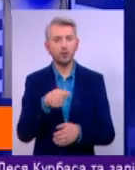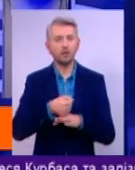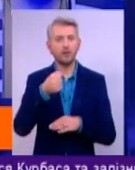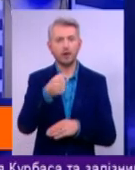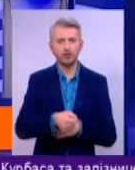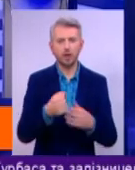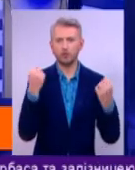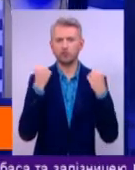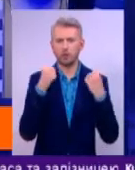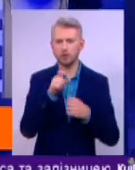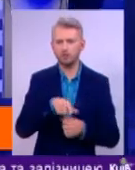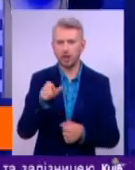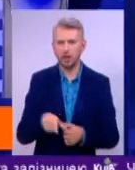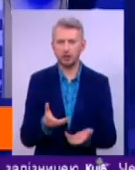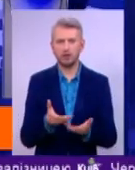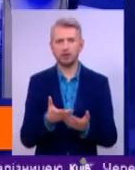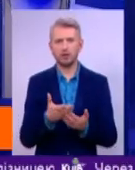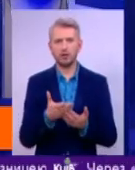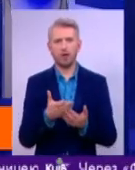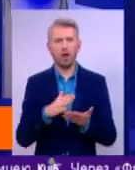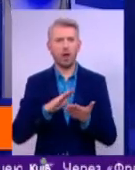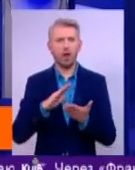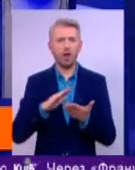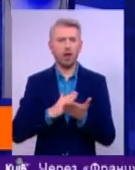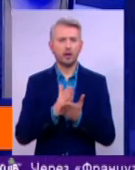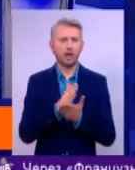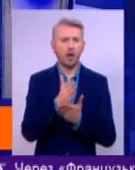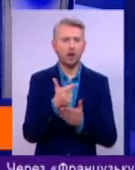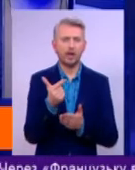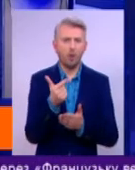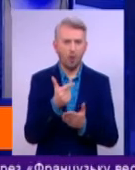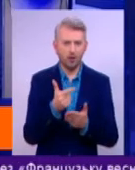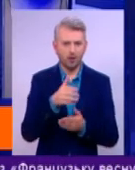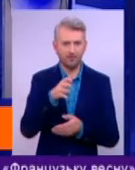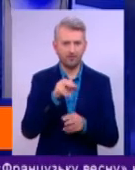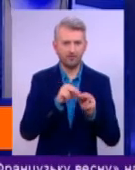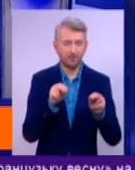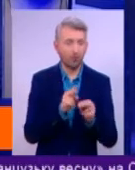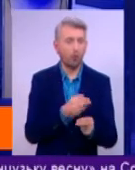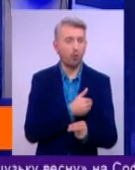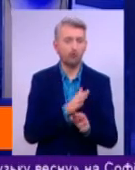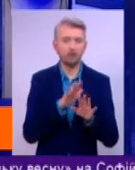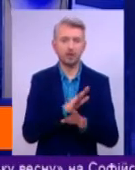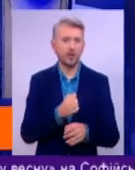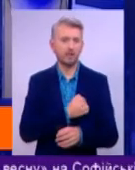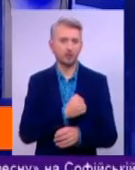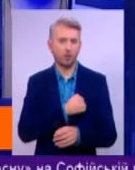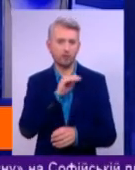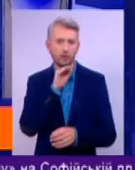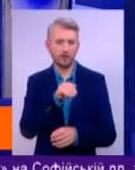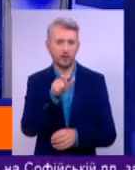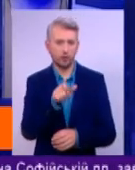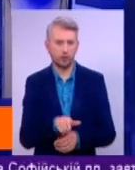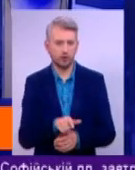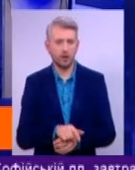назначають спортсменів, географів, як кого хочете. Тільки на військову професіональну